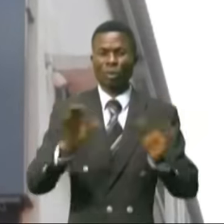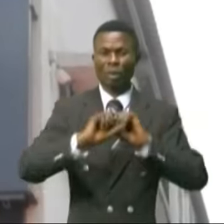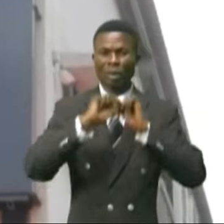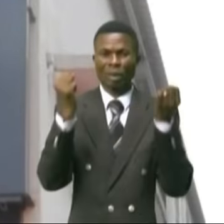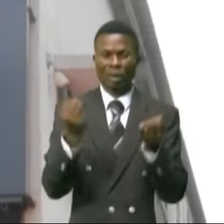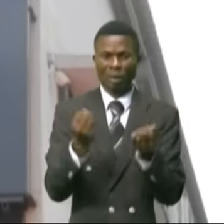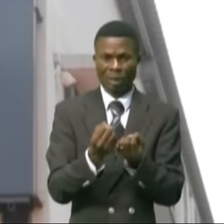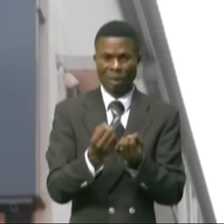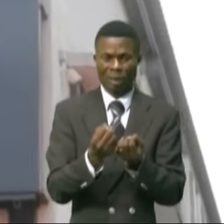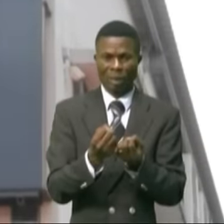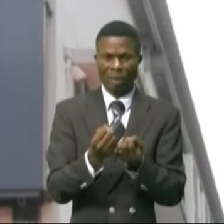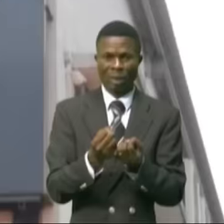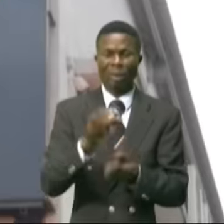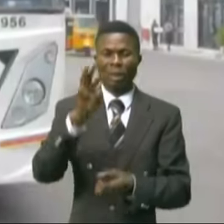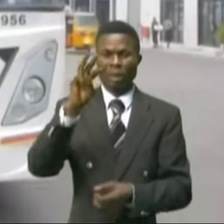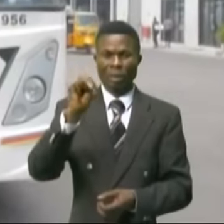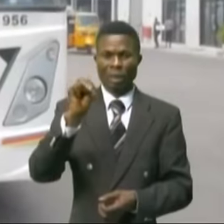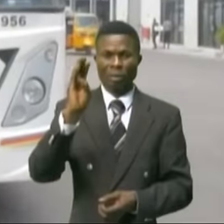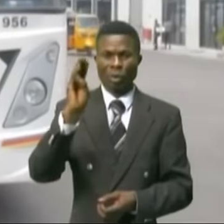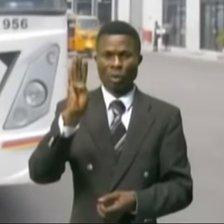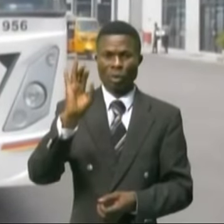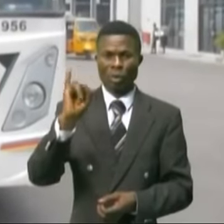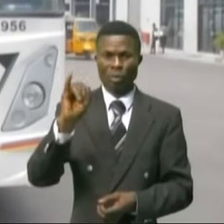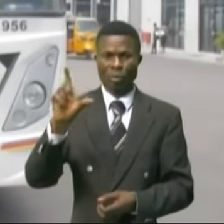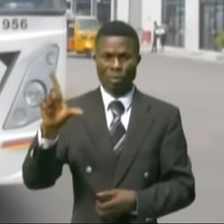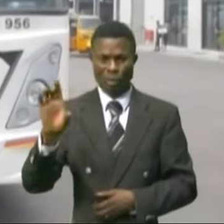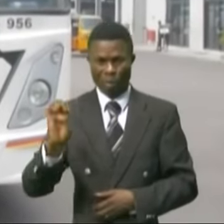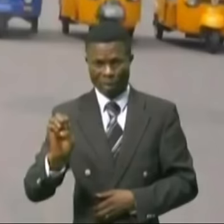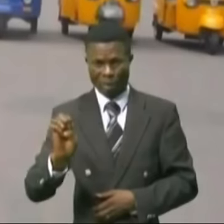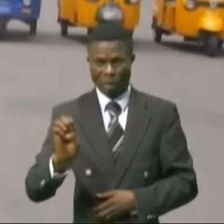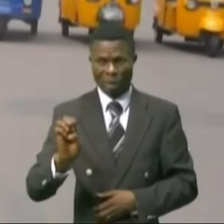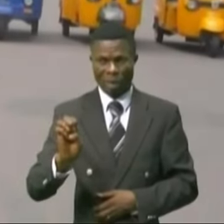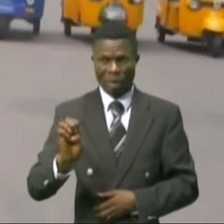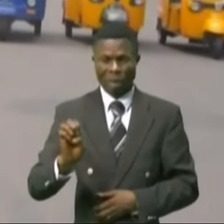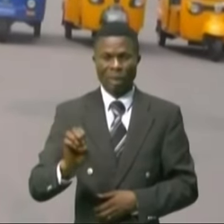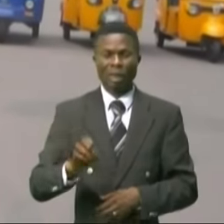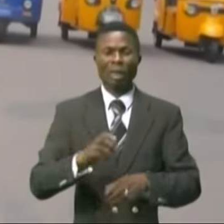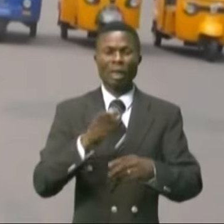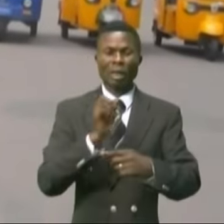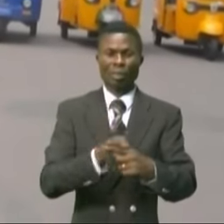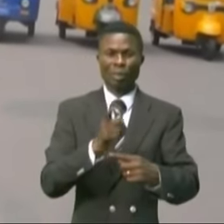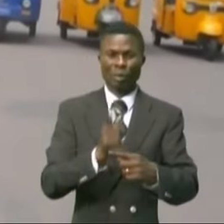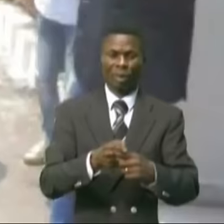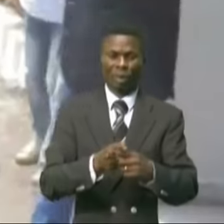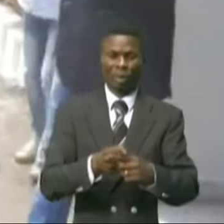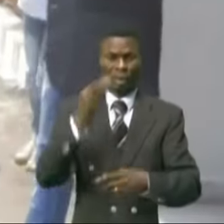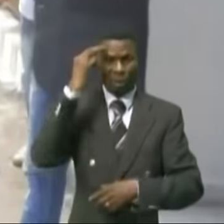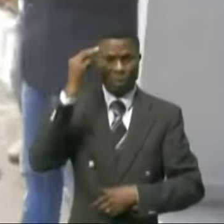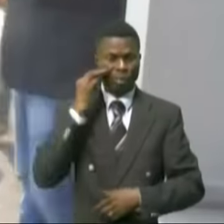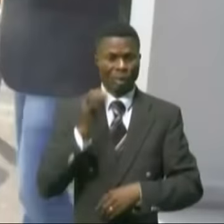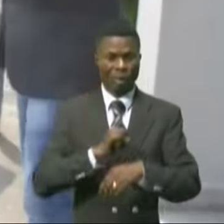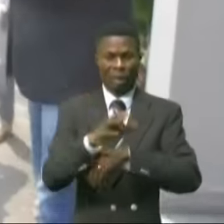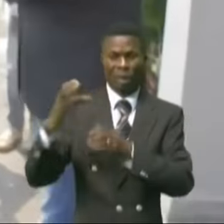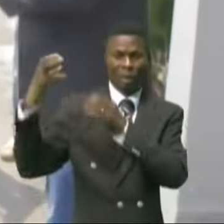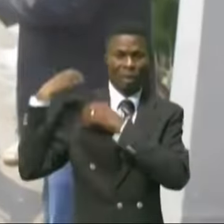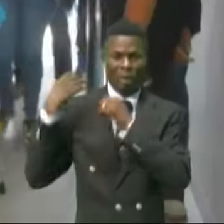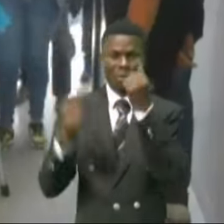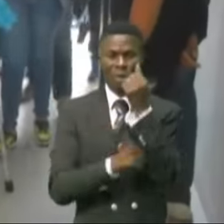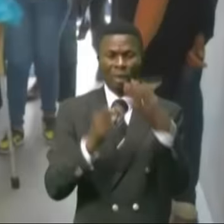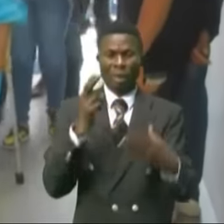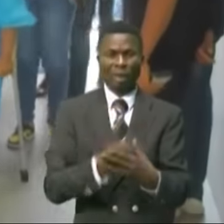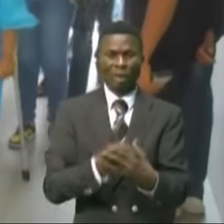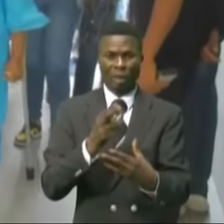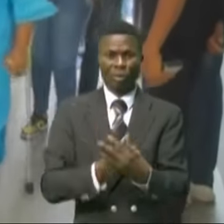Suprême Automobile, spécialisée dans le montage des bus marque Mercedes-Benz, la ministre déléguée en charge des personnes vivant